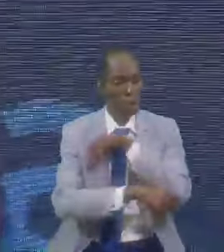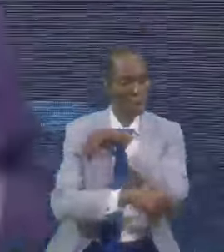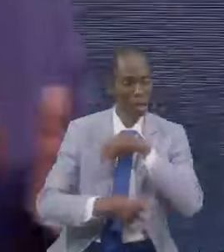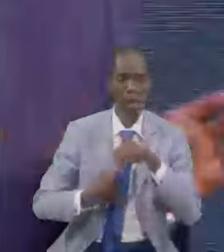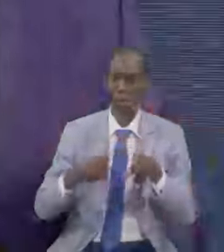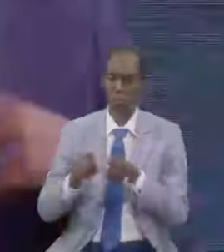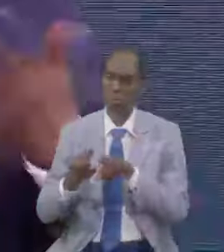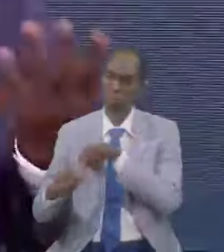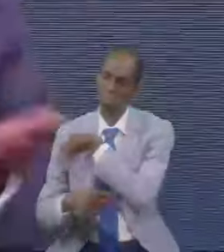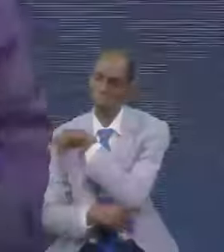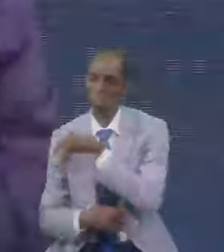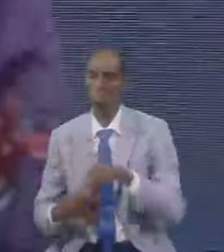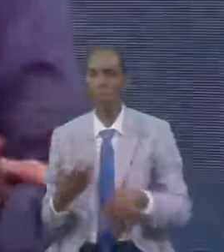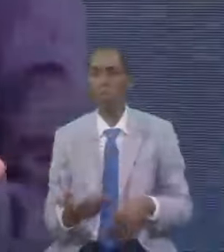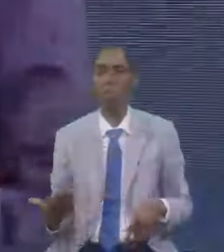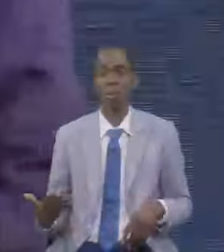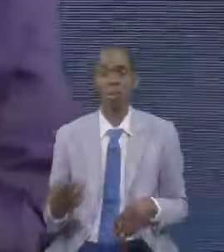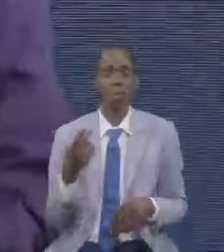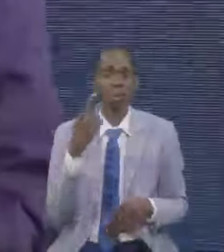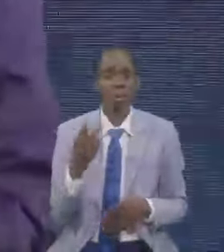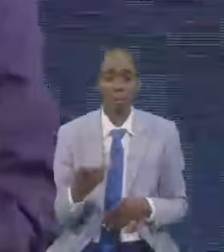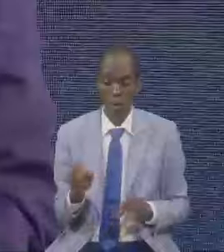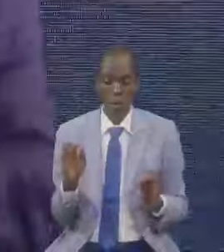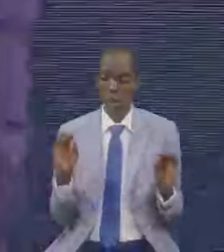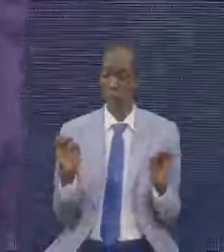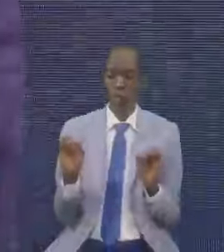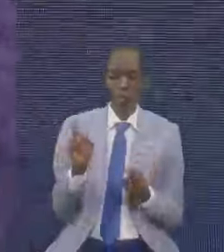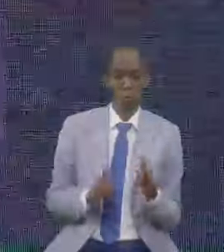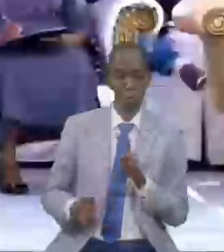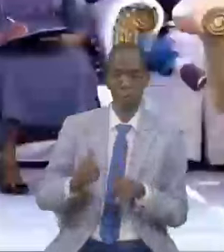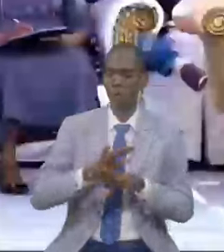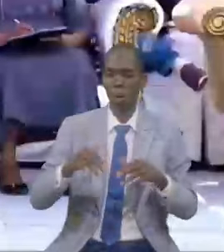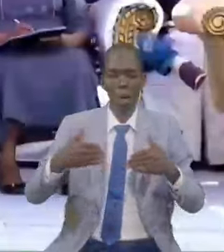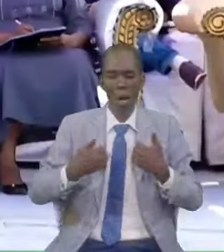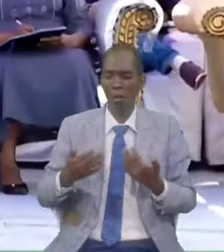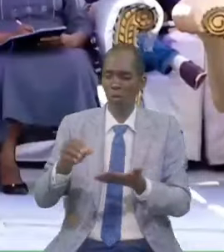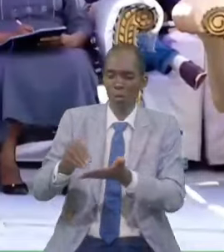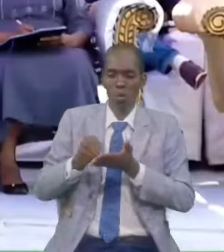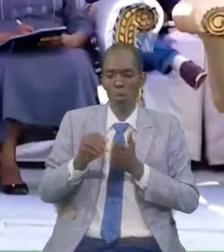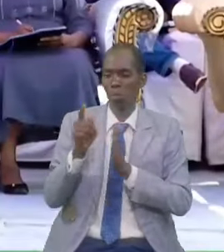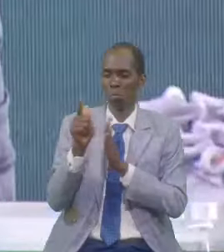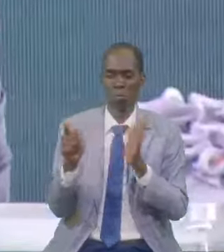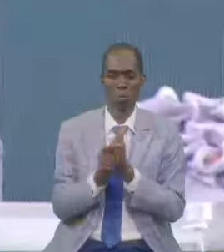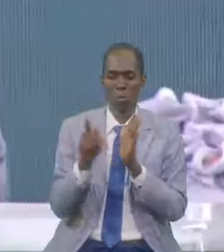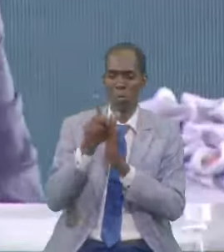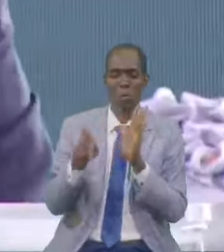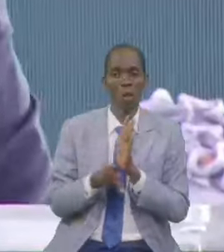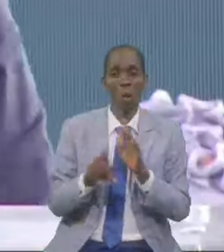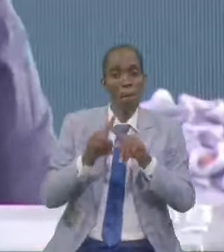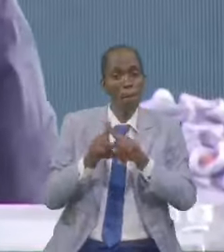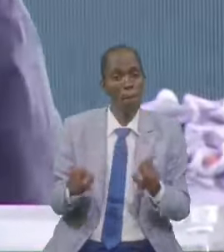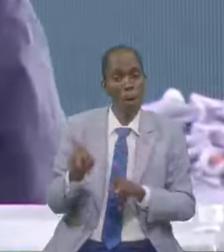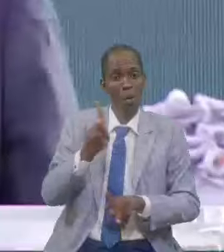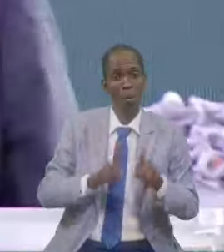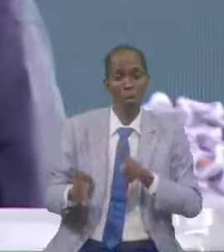వీళ్ళు చెరపడతారు. Zeros don't have any principle. ఈ యొక్క జీరోస్ కండి సూత్రాలు ఉండవు. It's a hero. అని హీరోలైతే that